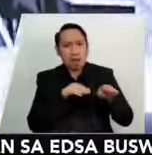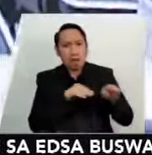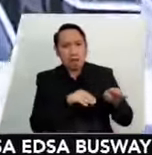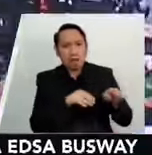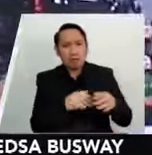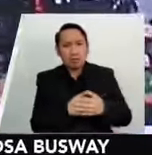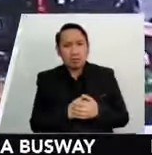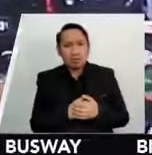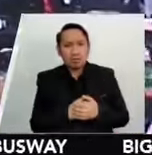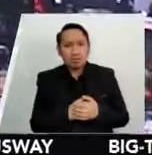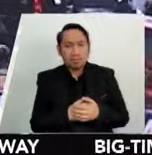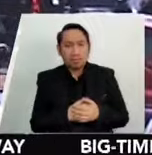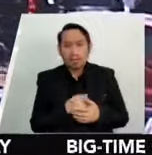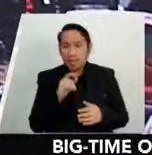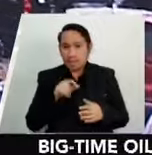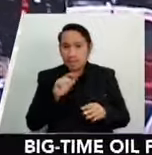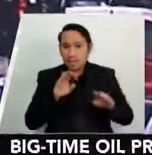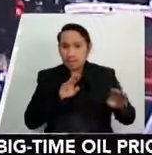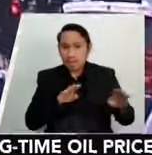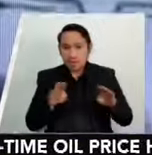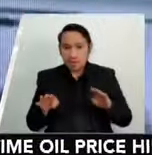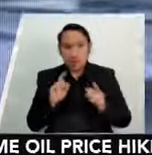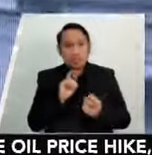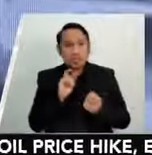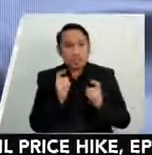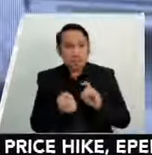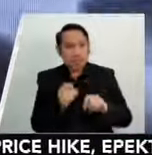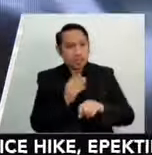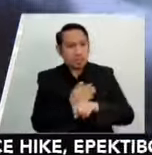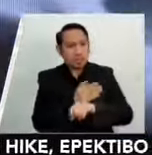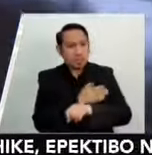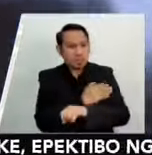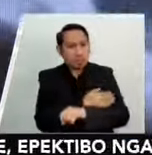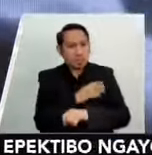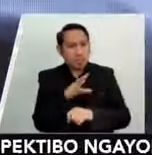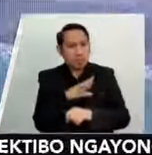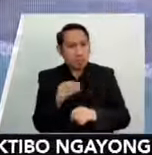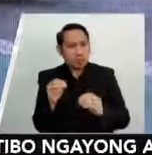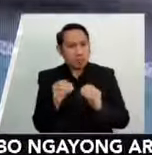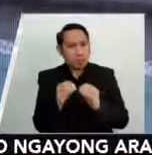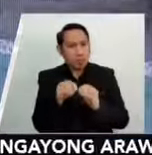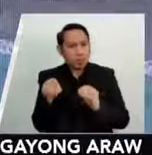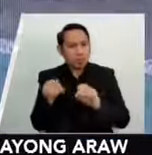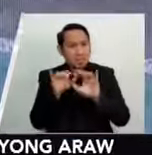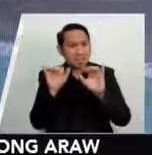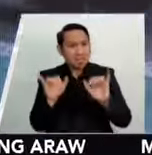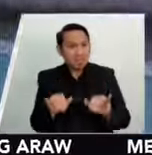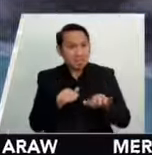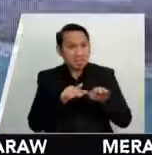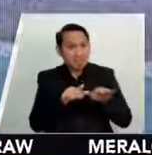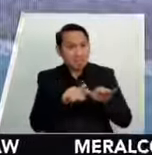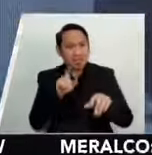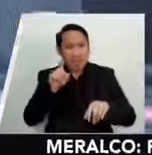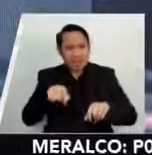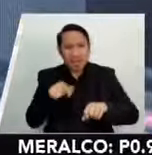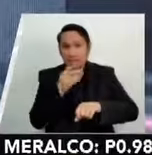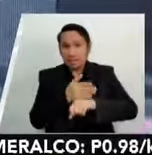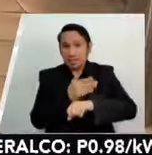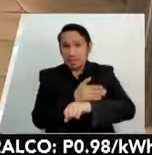at pagkapalakas ng public transportation ang tinitignang solusyon sa problemang yan. May unang balita si EJ Gomez.